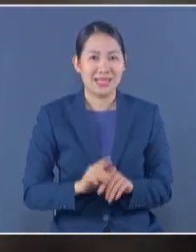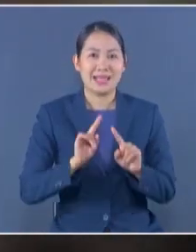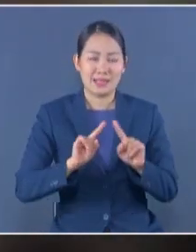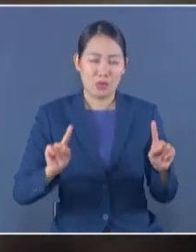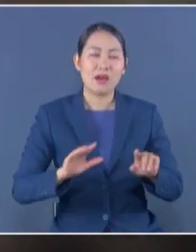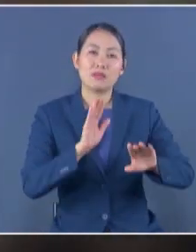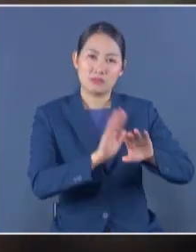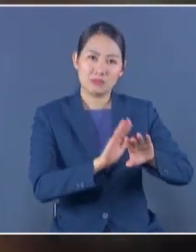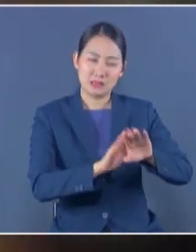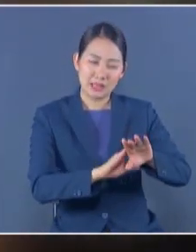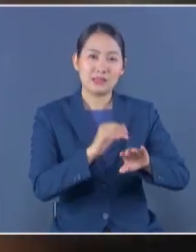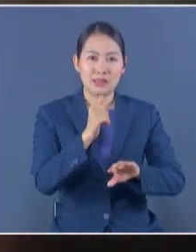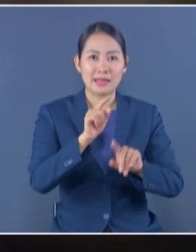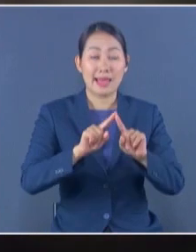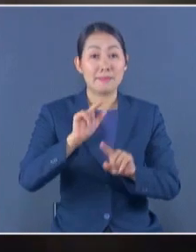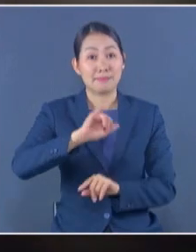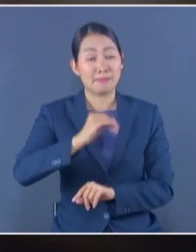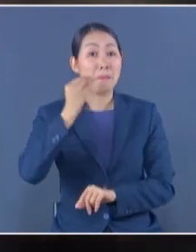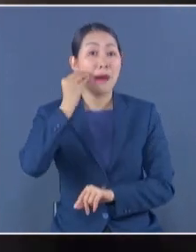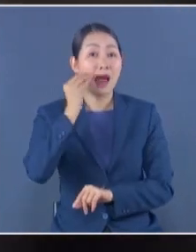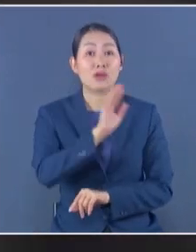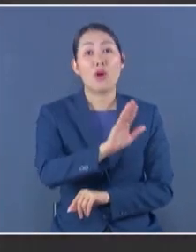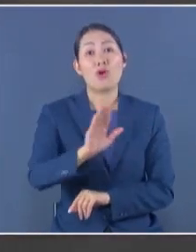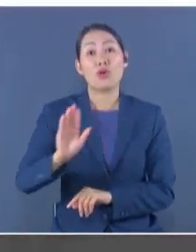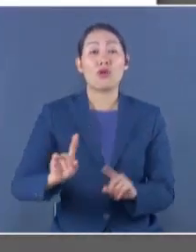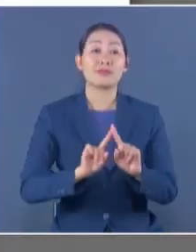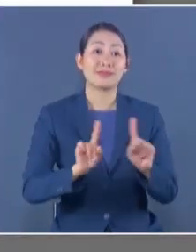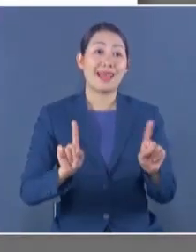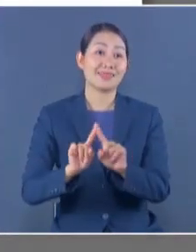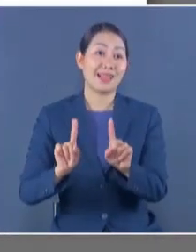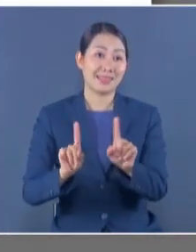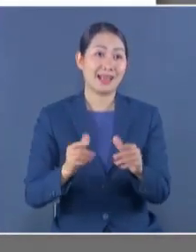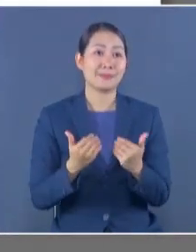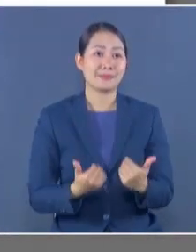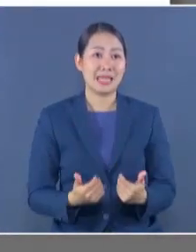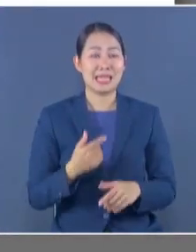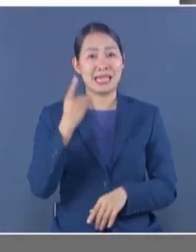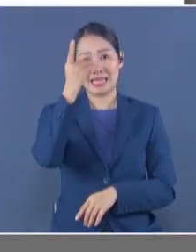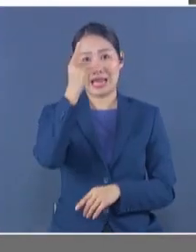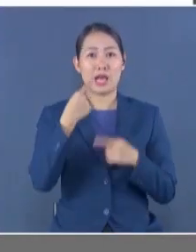การเลี้ยงที่แตกต่างกันไปเสมอแล้วก็ทางสาวไอซ์เองก็ยังไม่ได้ตอบกลับคอมเมนต์เหล่านั้นแต่อย่างใดค่ะ